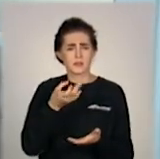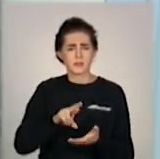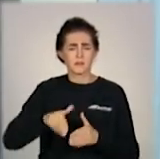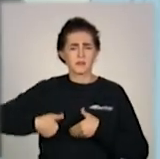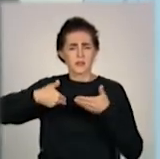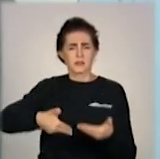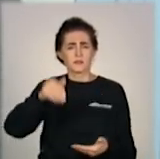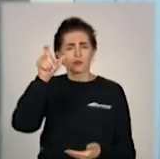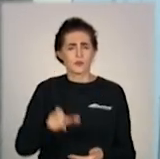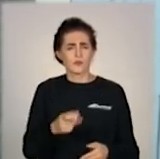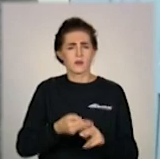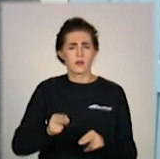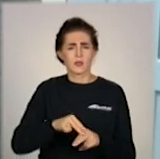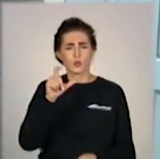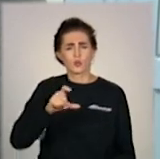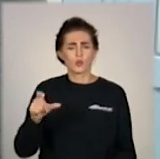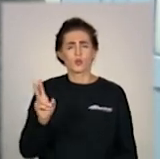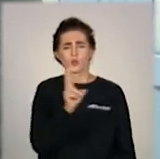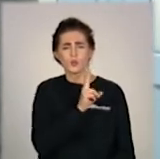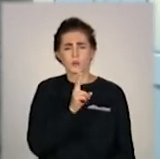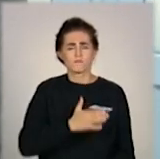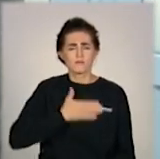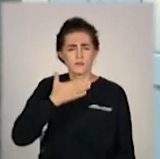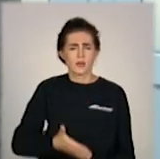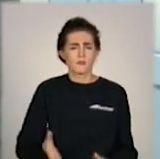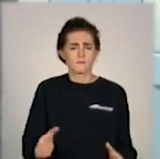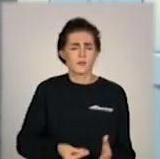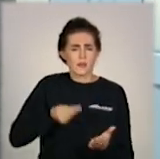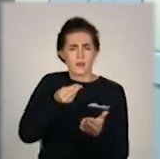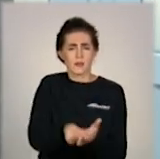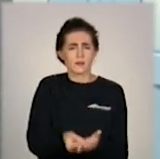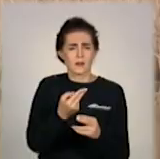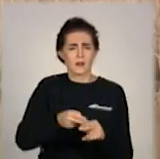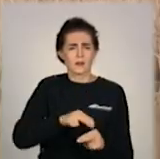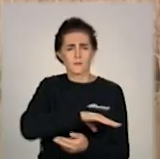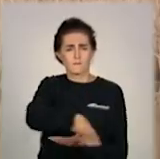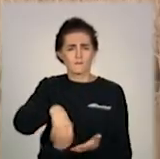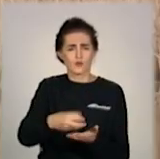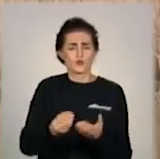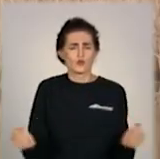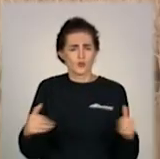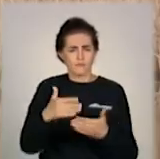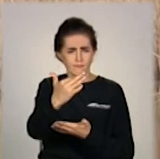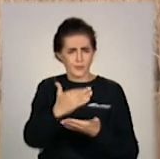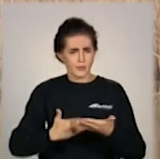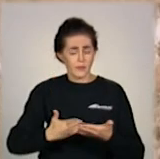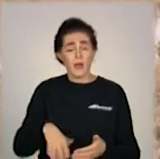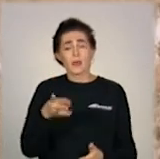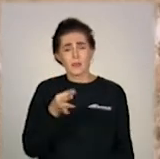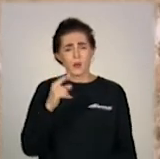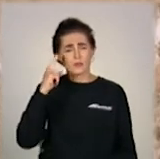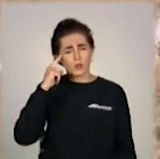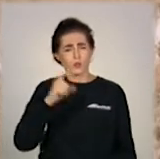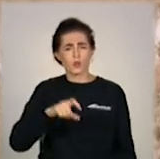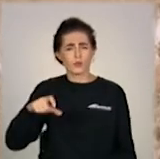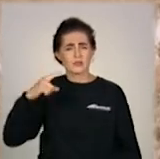від людей, які надали колективне звернення. Та виявилось, селяни заплуталися,